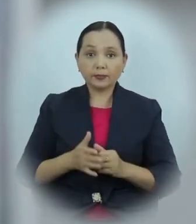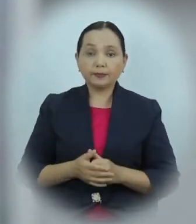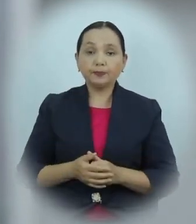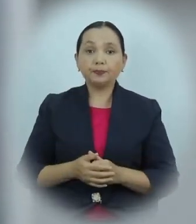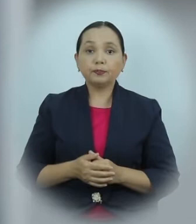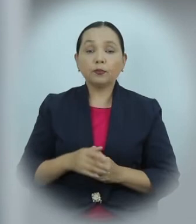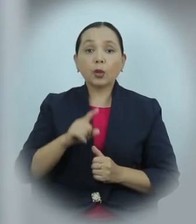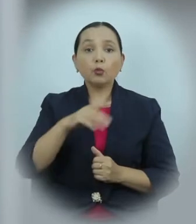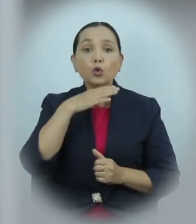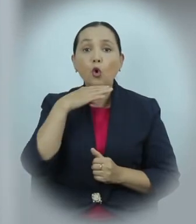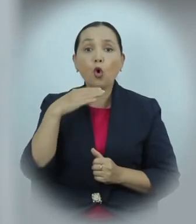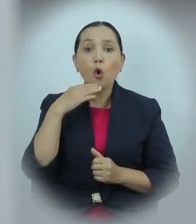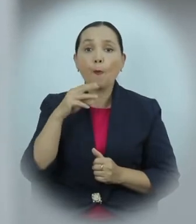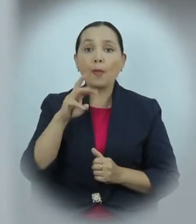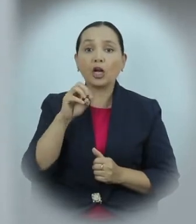Buni ko'p marotaba